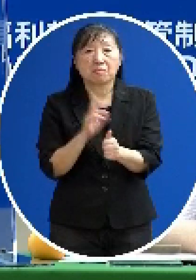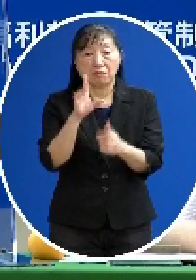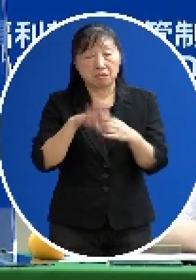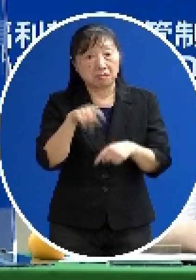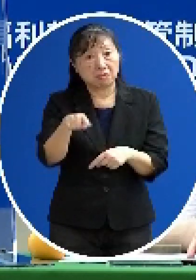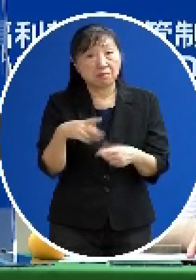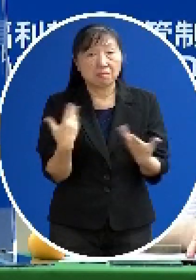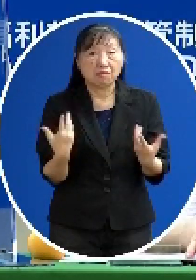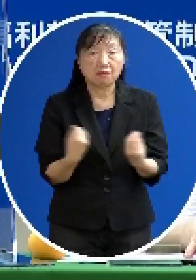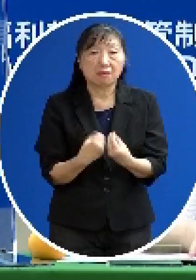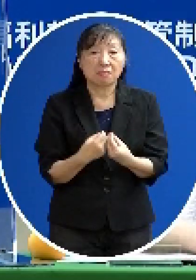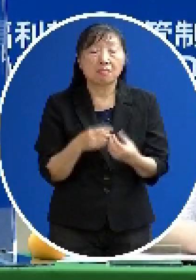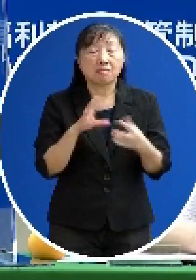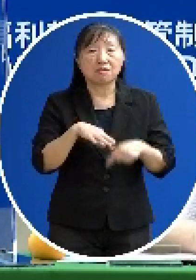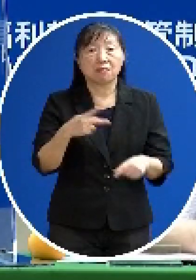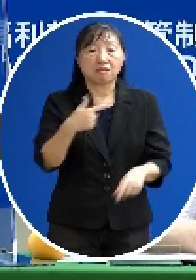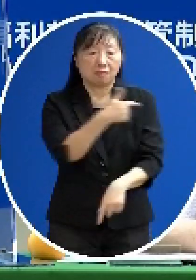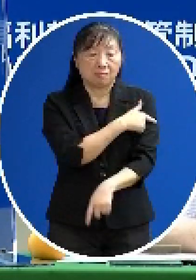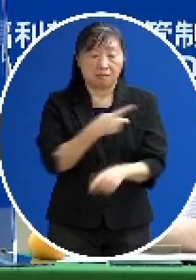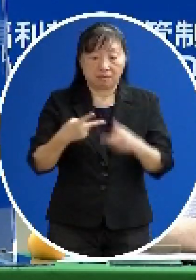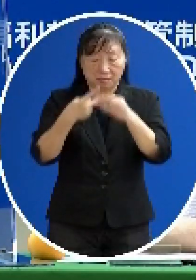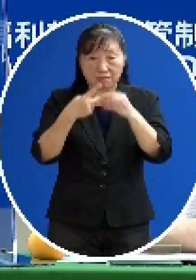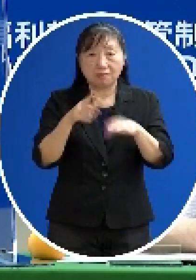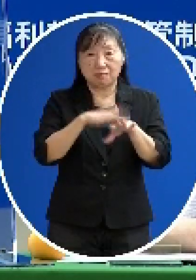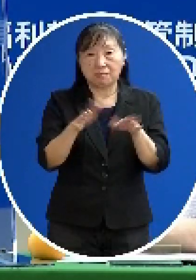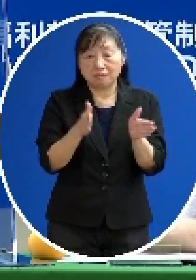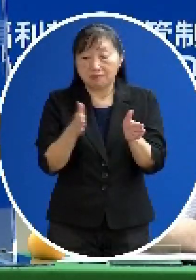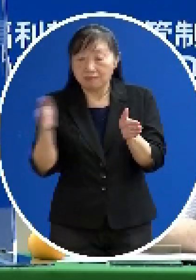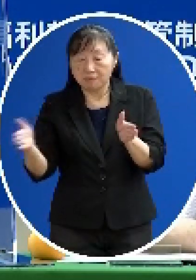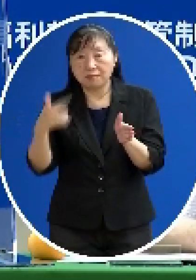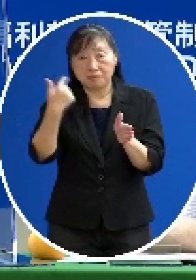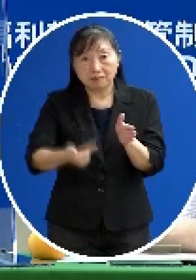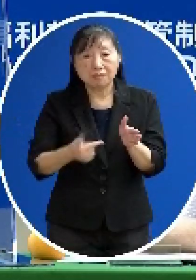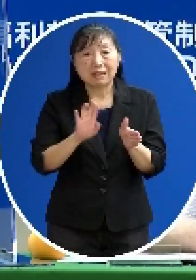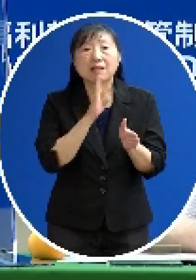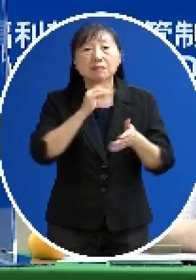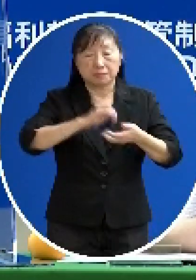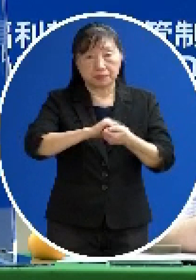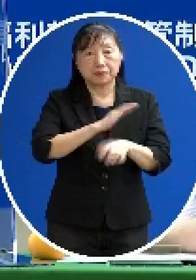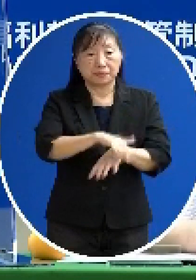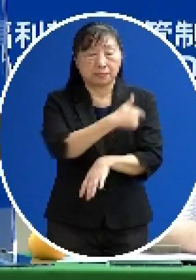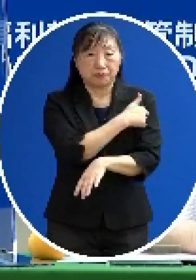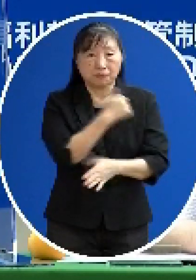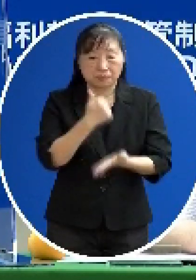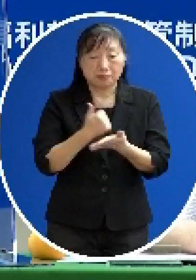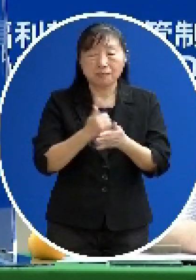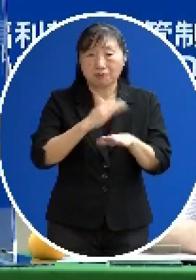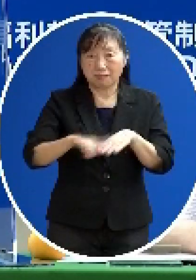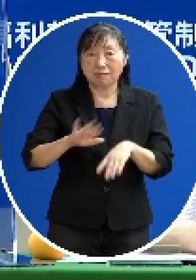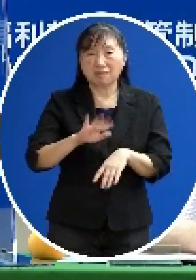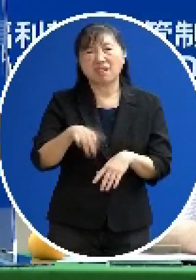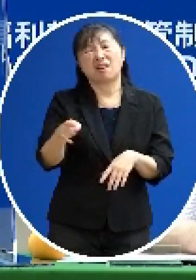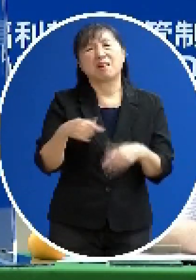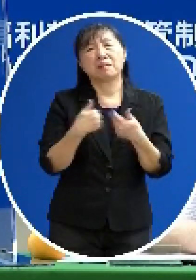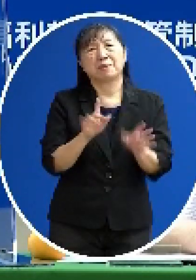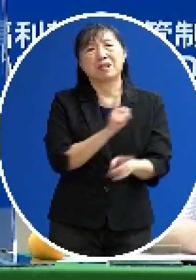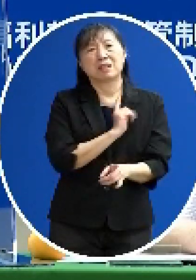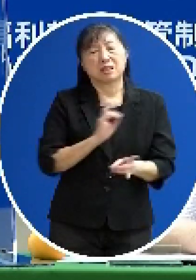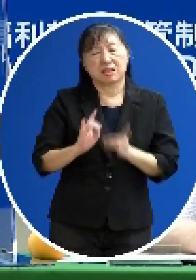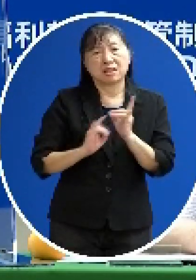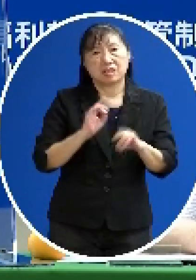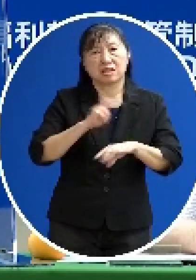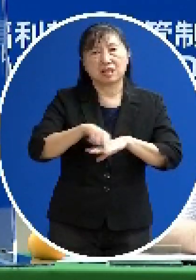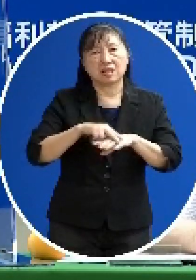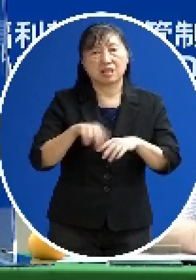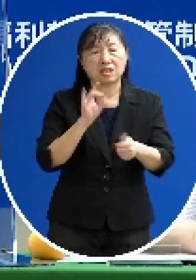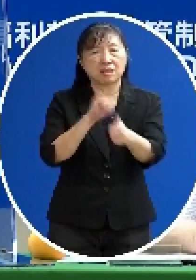本上时间稍微晚一点，但是一定都会打得到了哈，那不用这样大费周章哈，这样也是一件骗人的